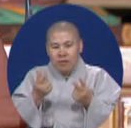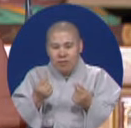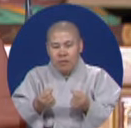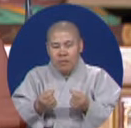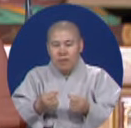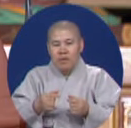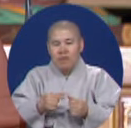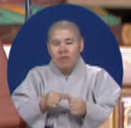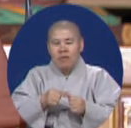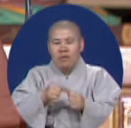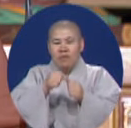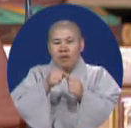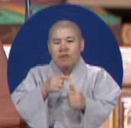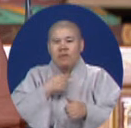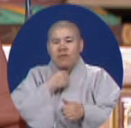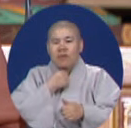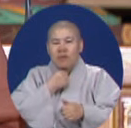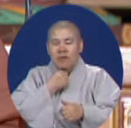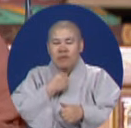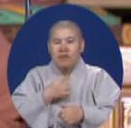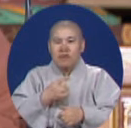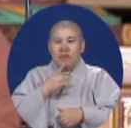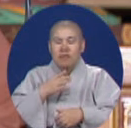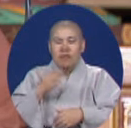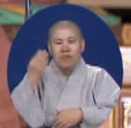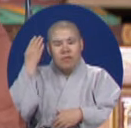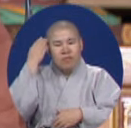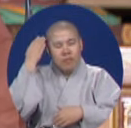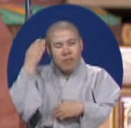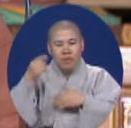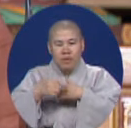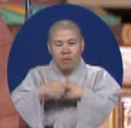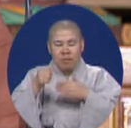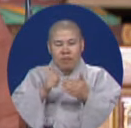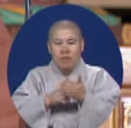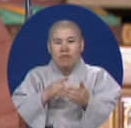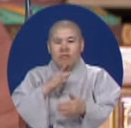오로지 보리다 이거예요. 그래가지고 유마경에 보면 그런 말이 있어요.